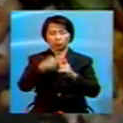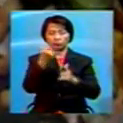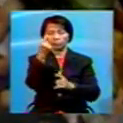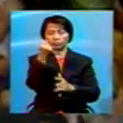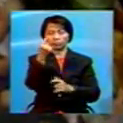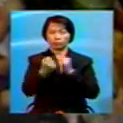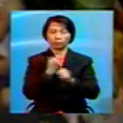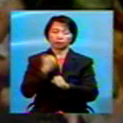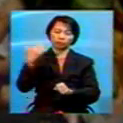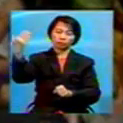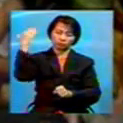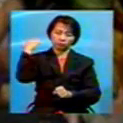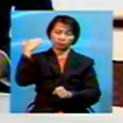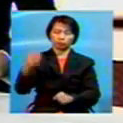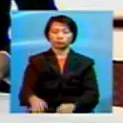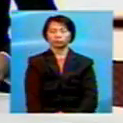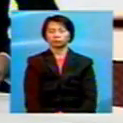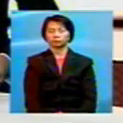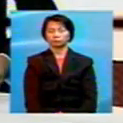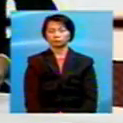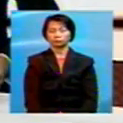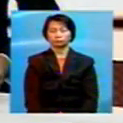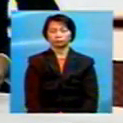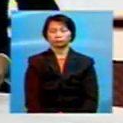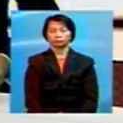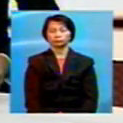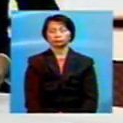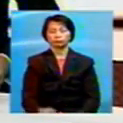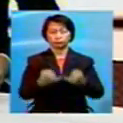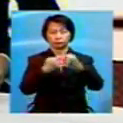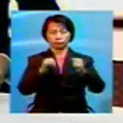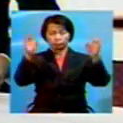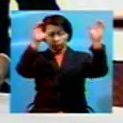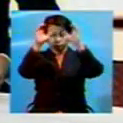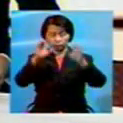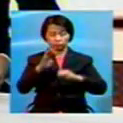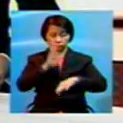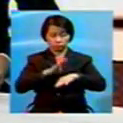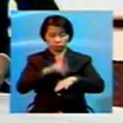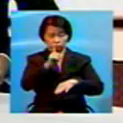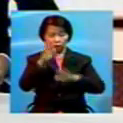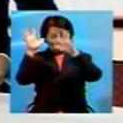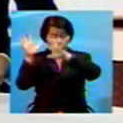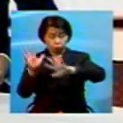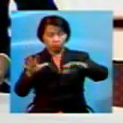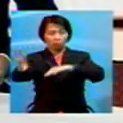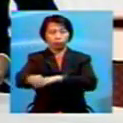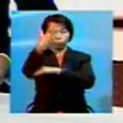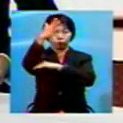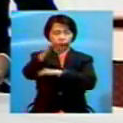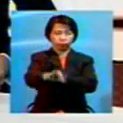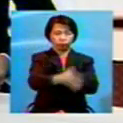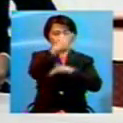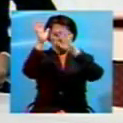tahun lalu sementara itu jabatan meteorologi memberi amaran angin kencang dan laut bergelora berikutan